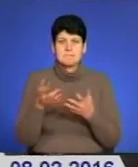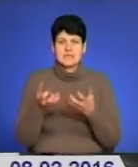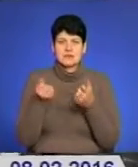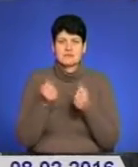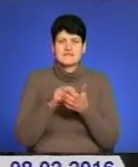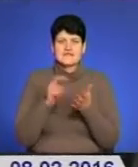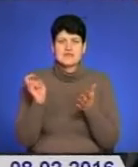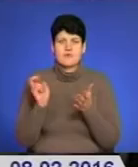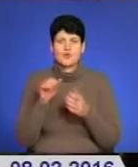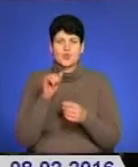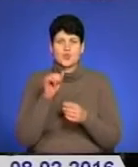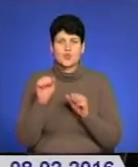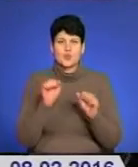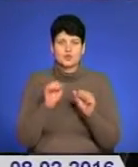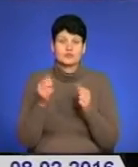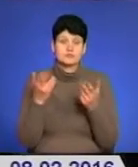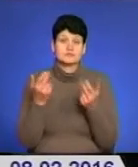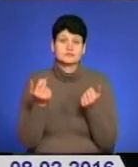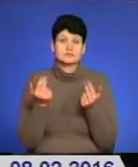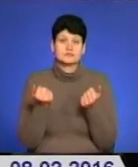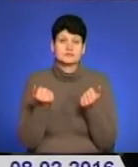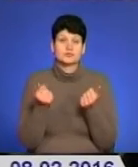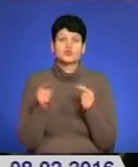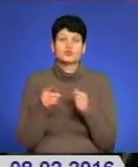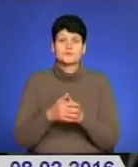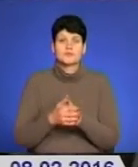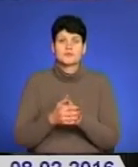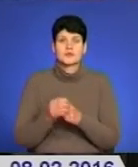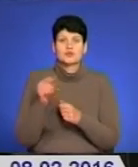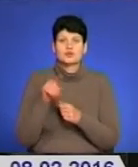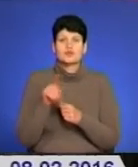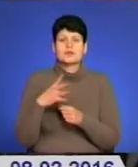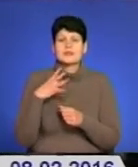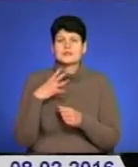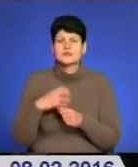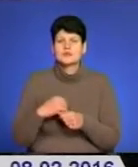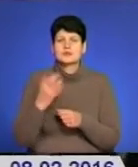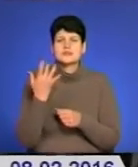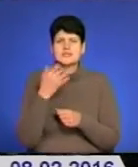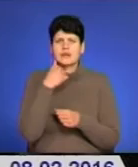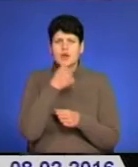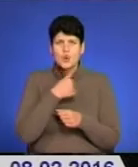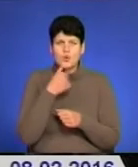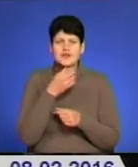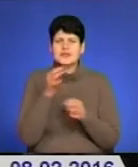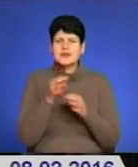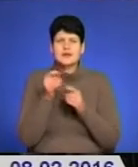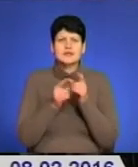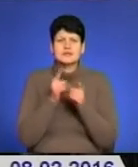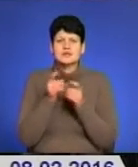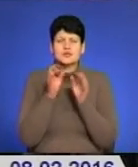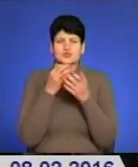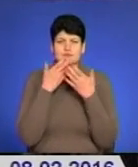уряду? Звичайно. Чому? Тому що надоїло. Стільки років, ніяких перемін, ніякого